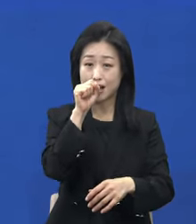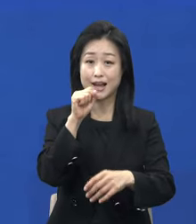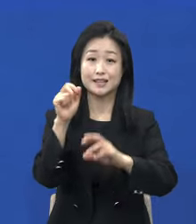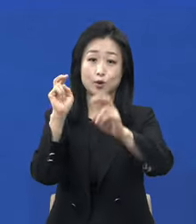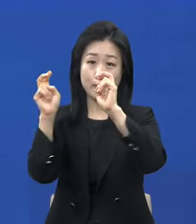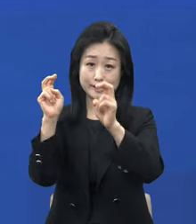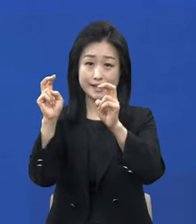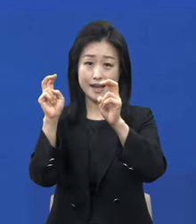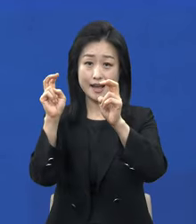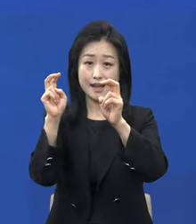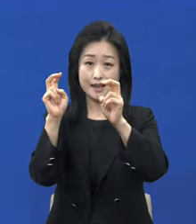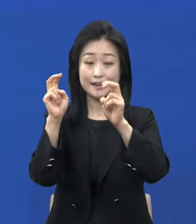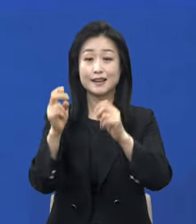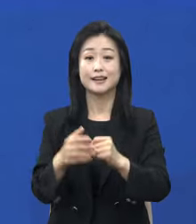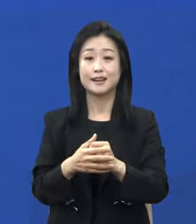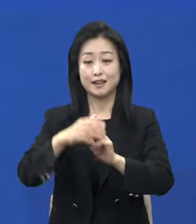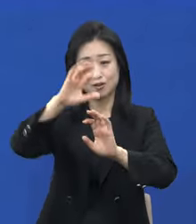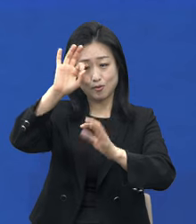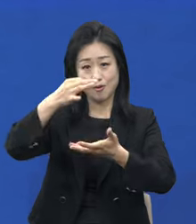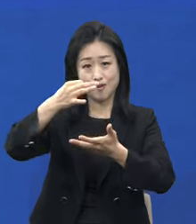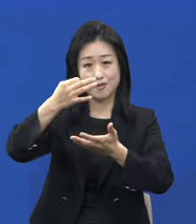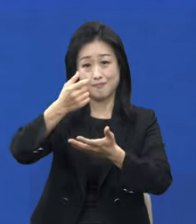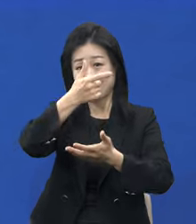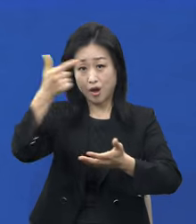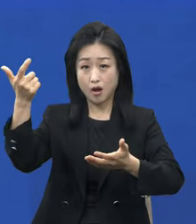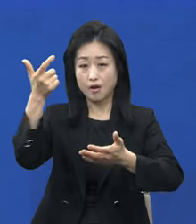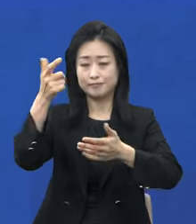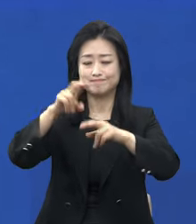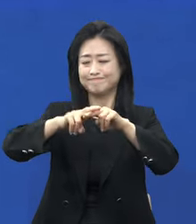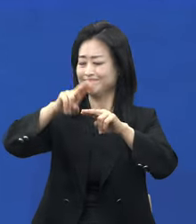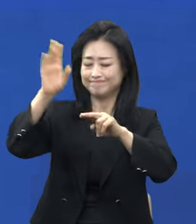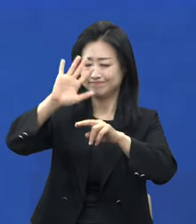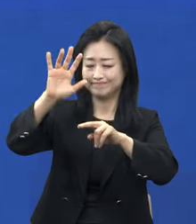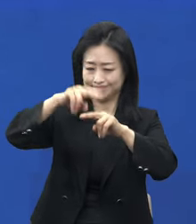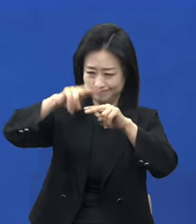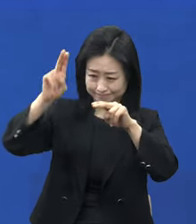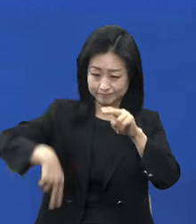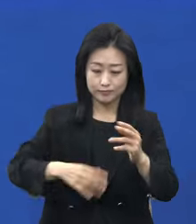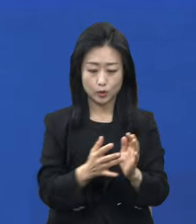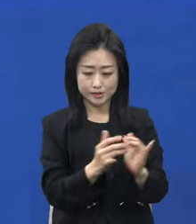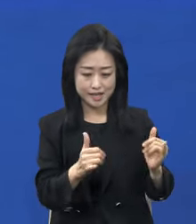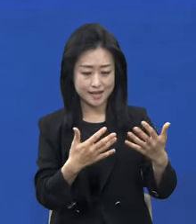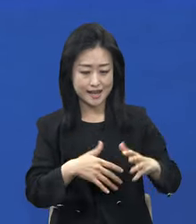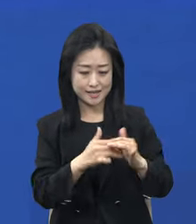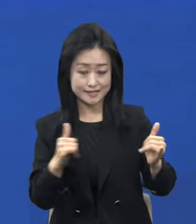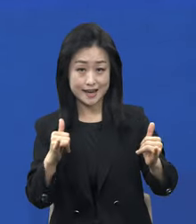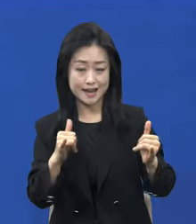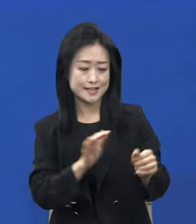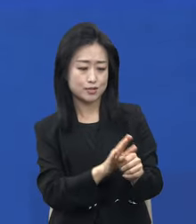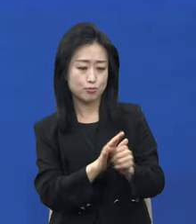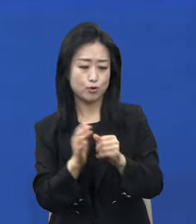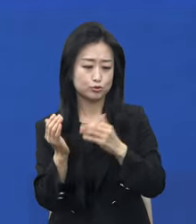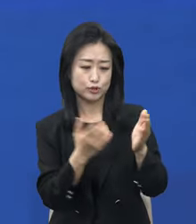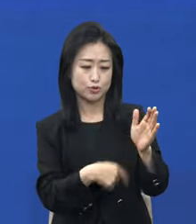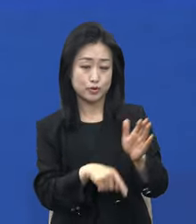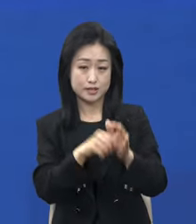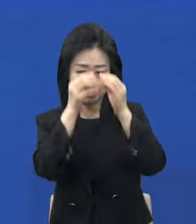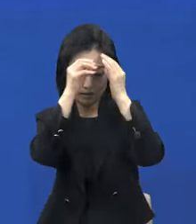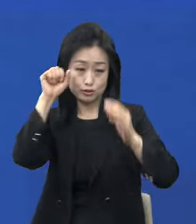직장에서 보장된 안락을 쫓지 않고 이 땅의 노동자와 약자의 권익 향상을 위한